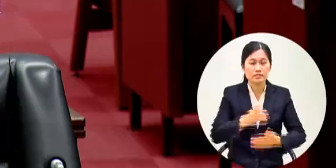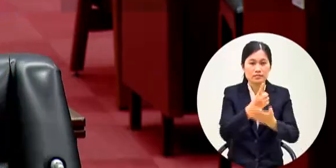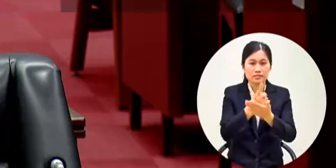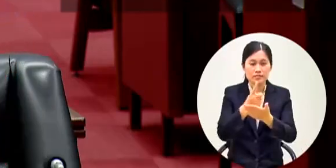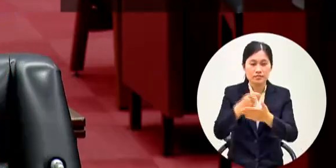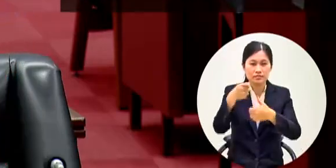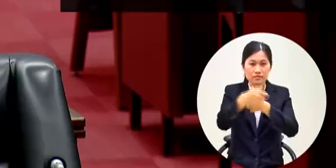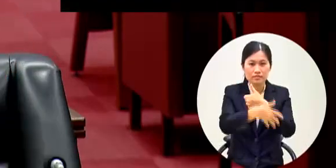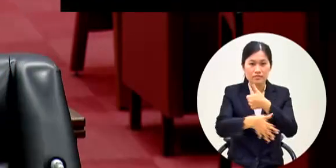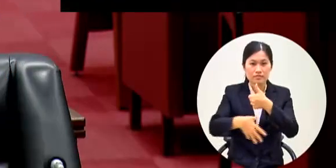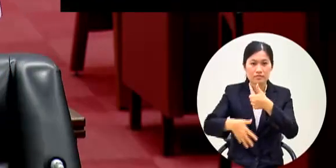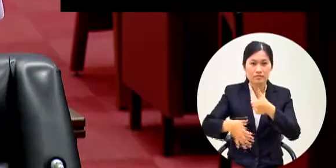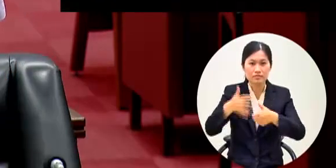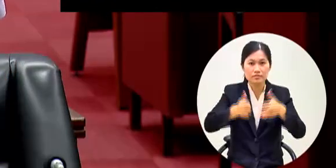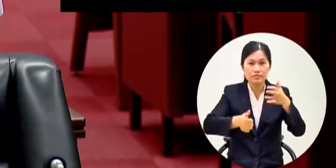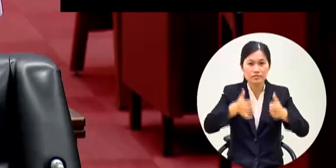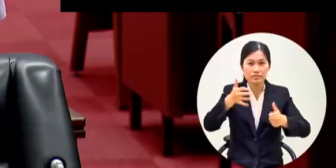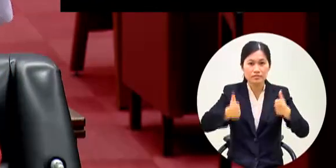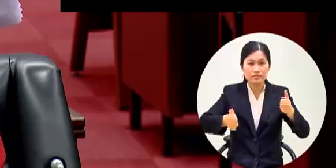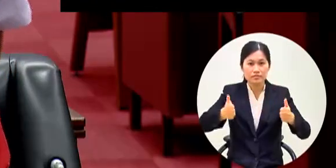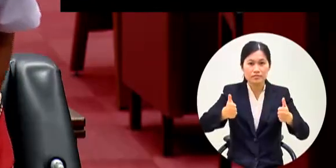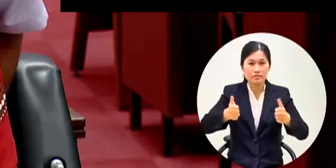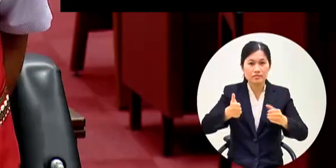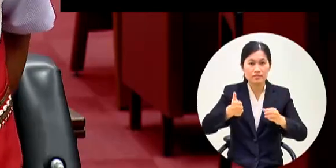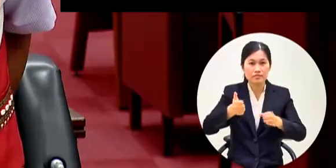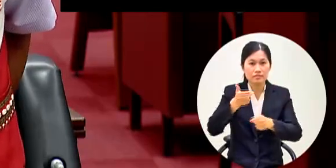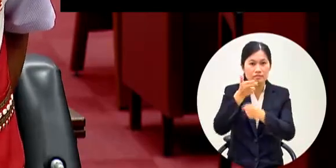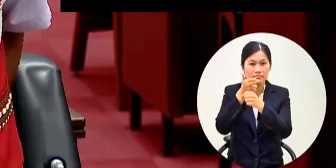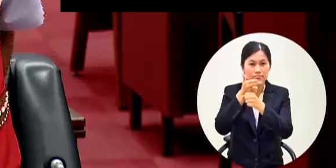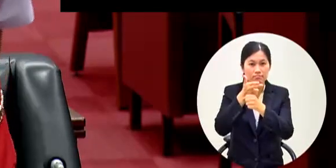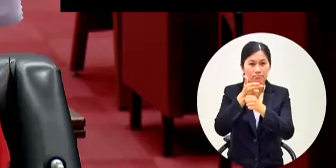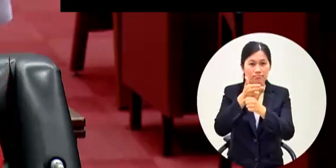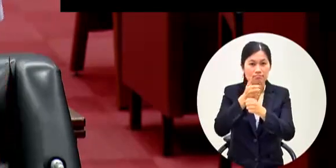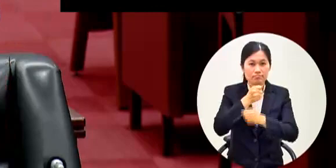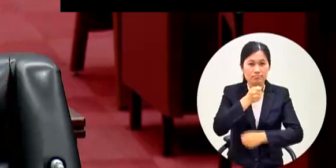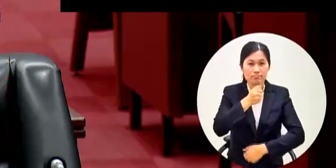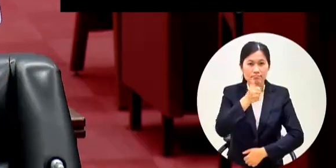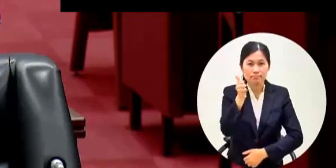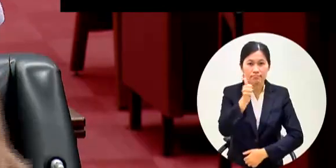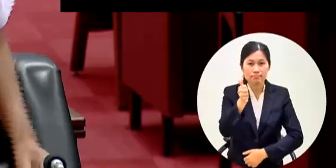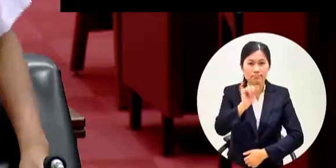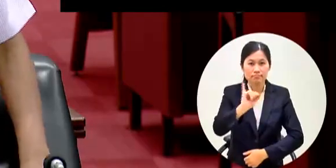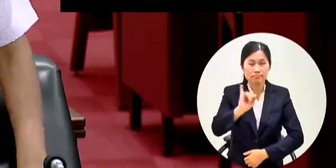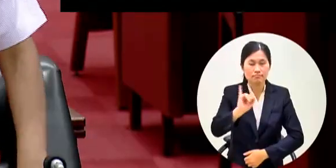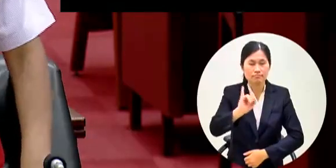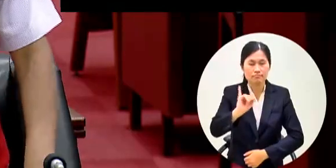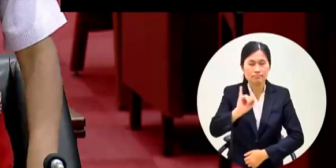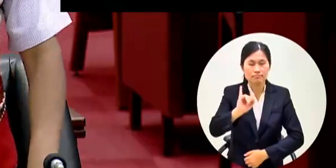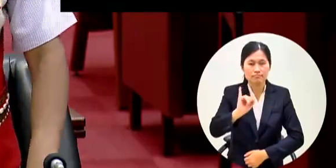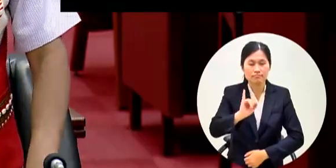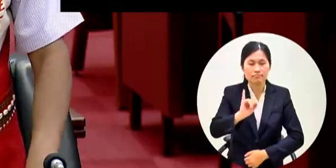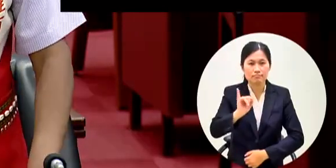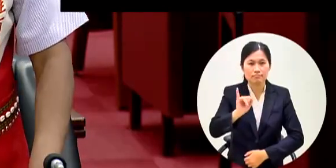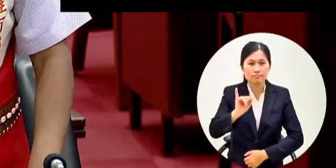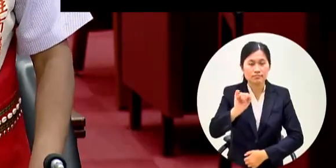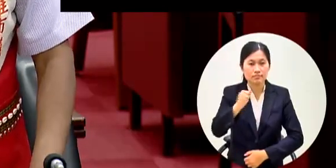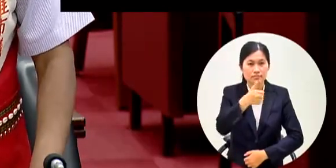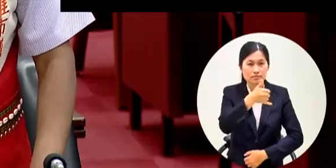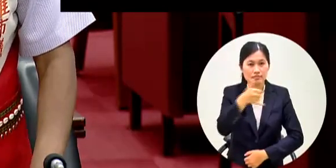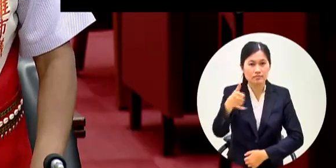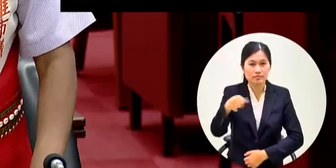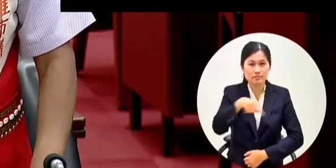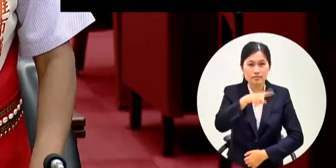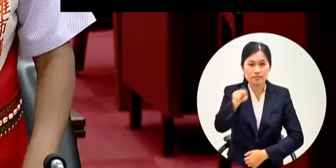处长、媒体先生、女士，还有我们的议员，大家